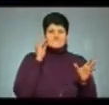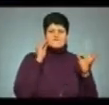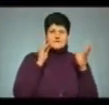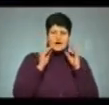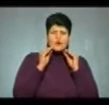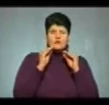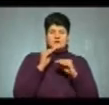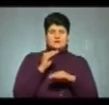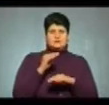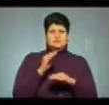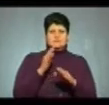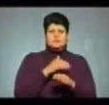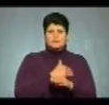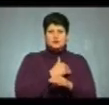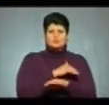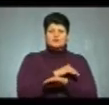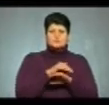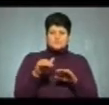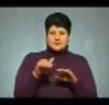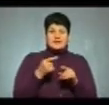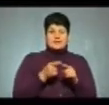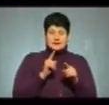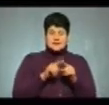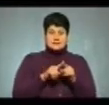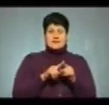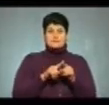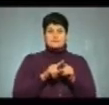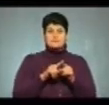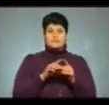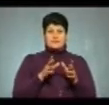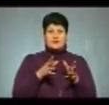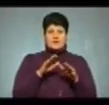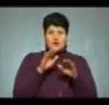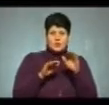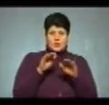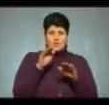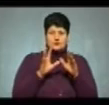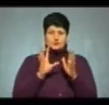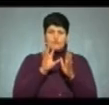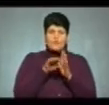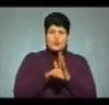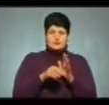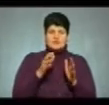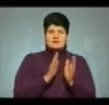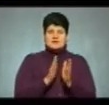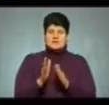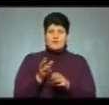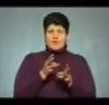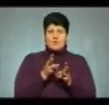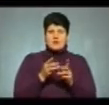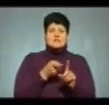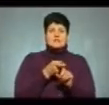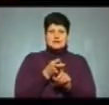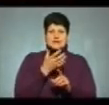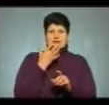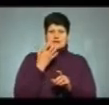температуру ззовні. Цей регулятор коригує температуру теплоносія, що надходить в систему опалення будинку в залежності від